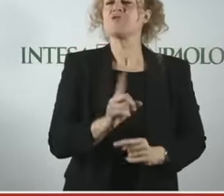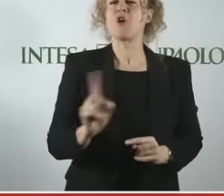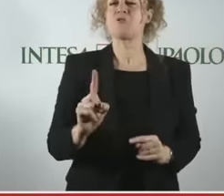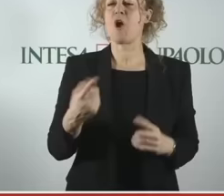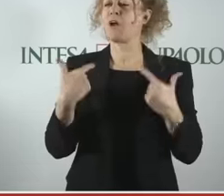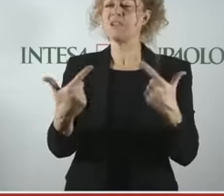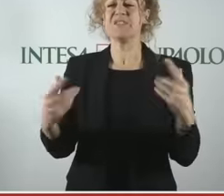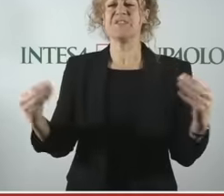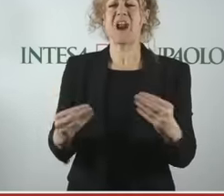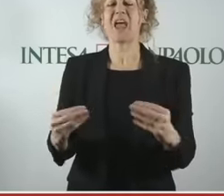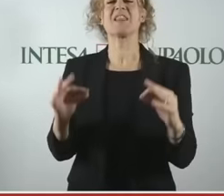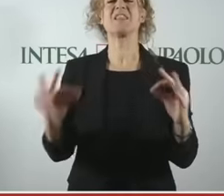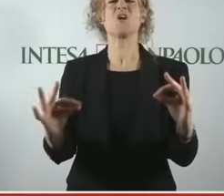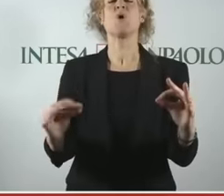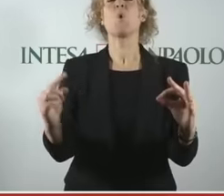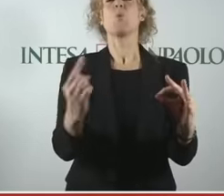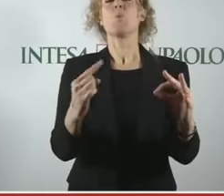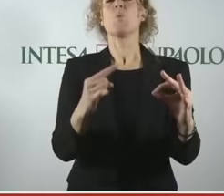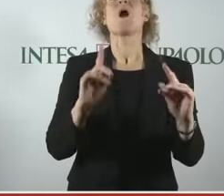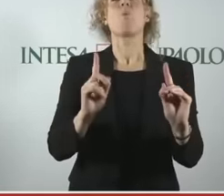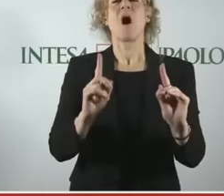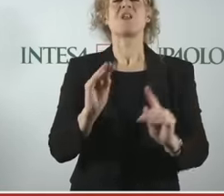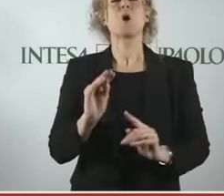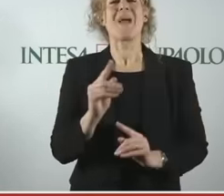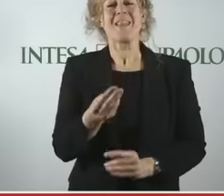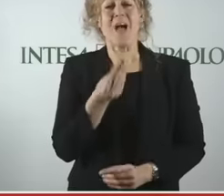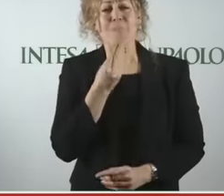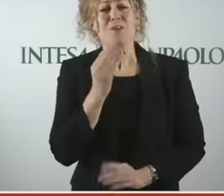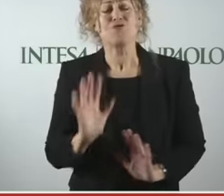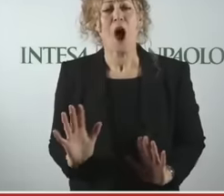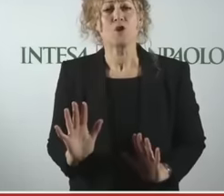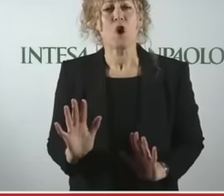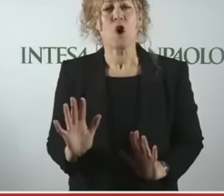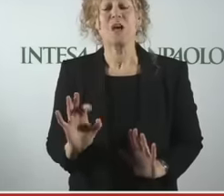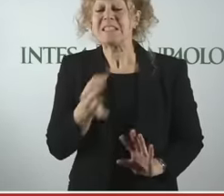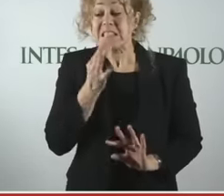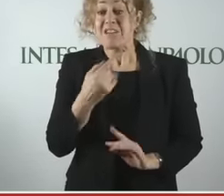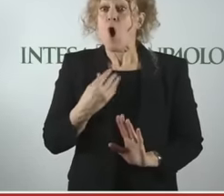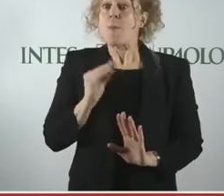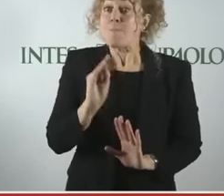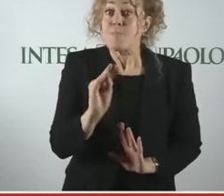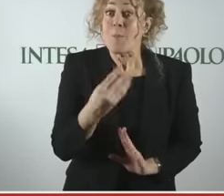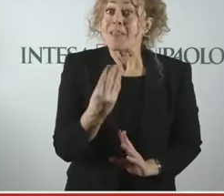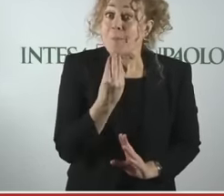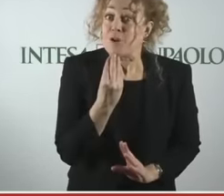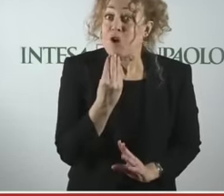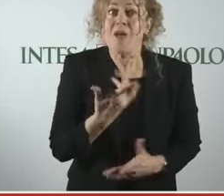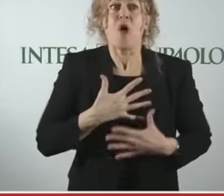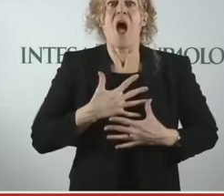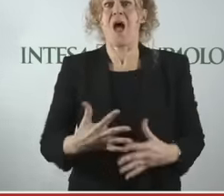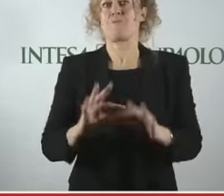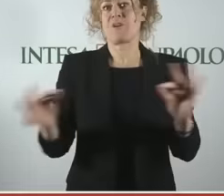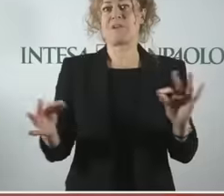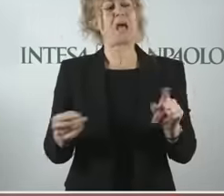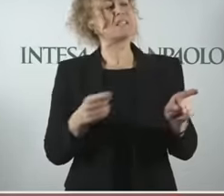la frase d'amore L'unica è la domanda Hai mangiato lei professore che ne pensa che frase avrebbe